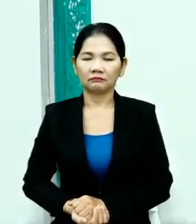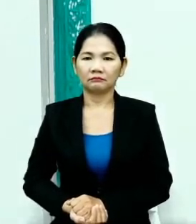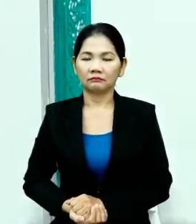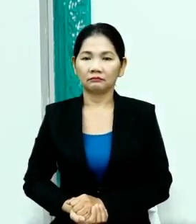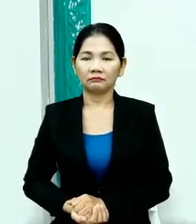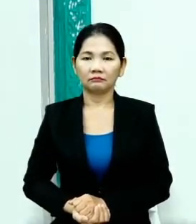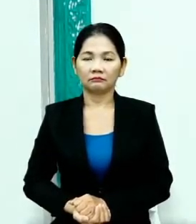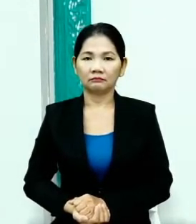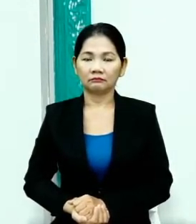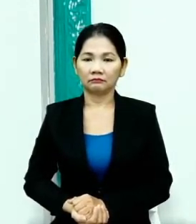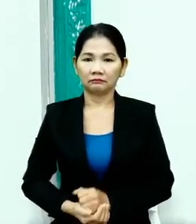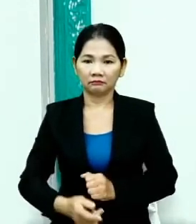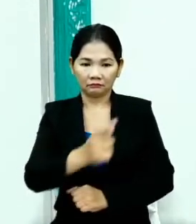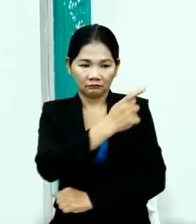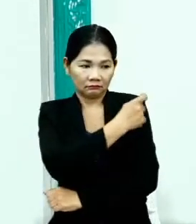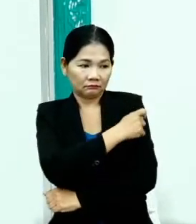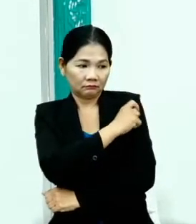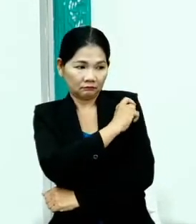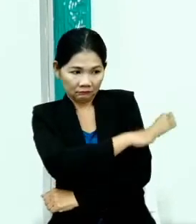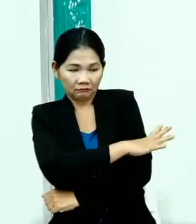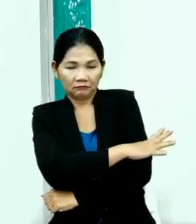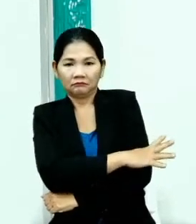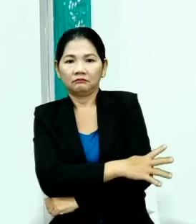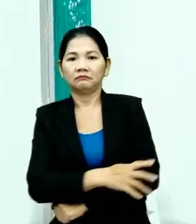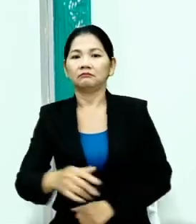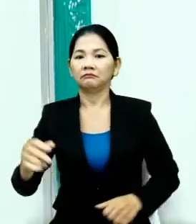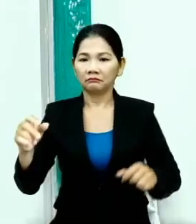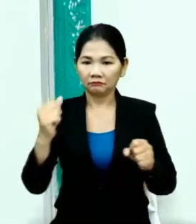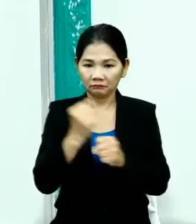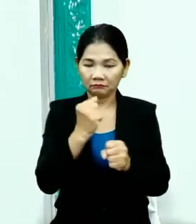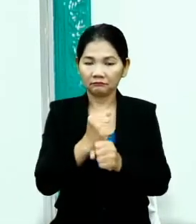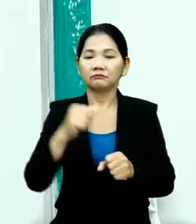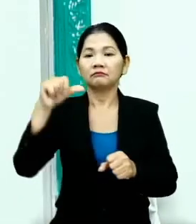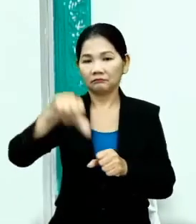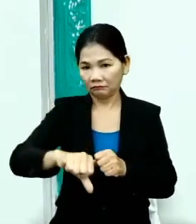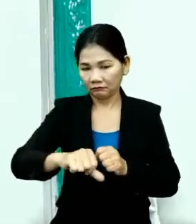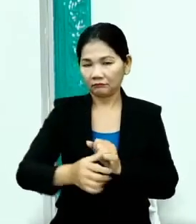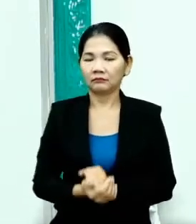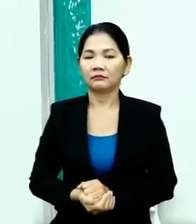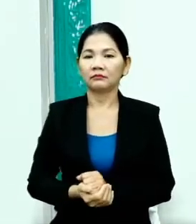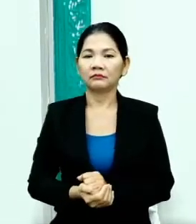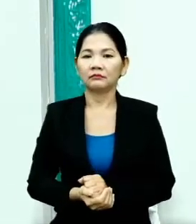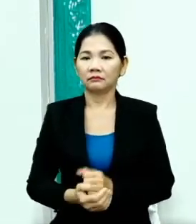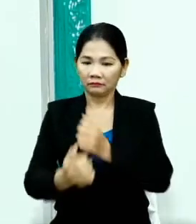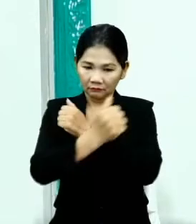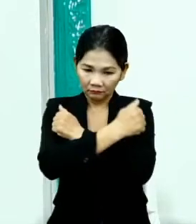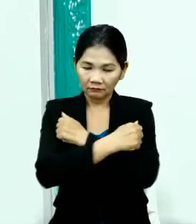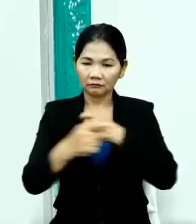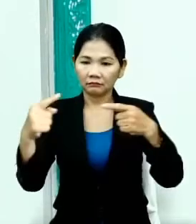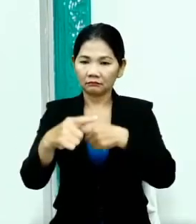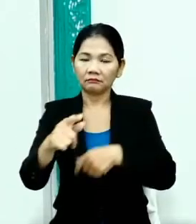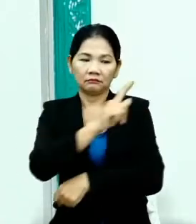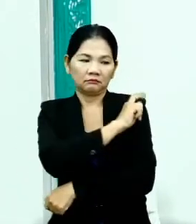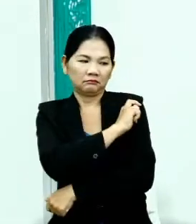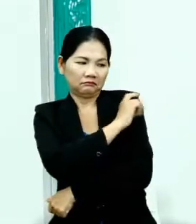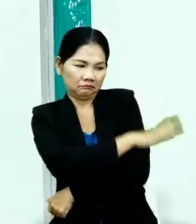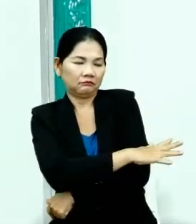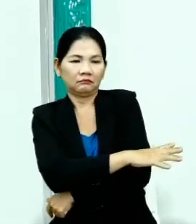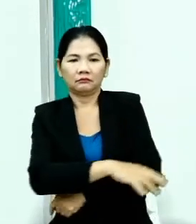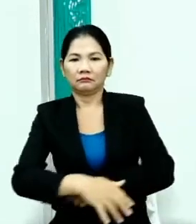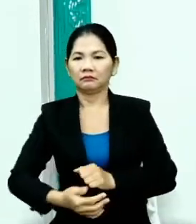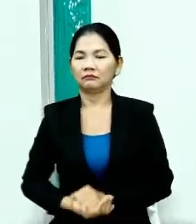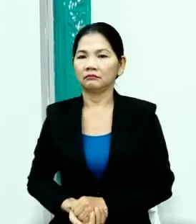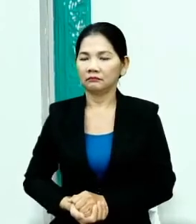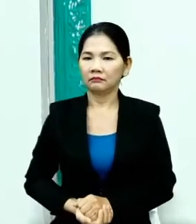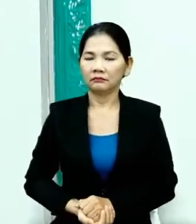Chà chẳng dương trời chất sắp ông bờ cọ tặng ọc nì nè con nè. Chà ta. Chẳng án. Sở lãnh tôi nâng sắp.